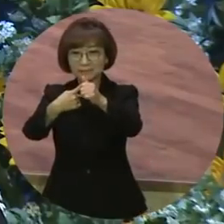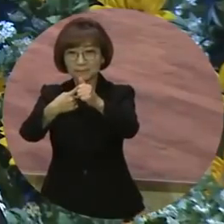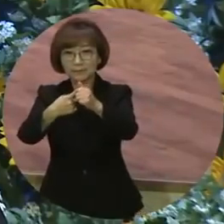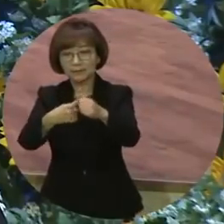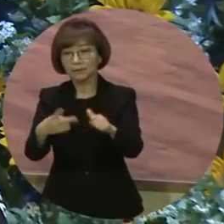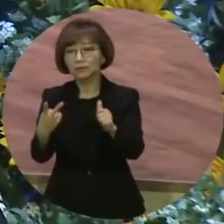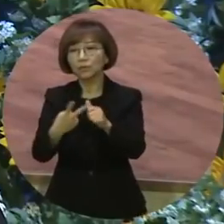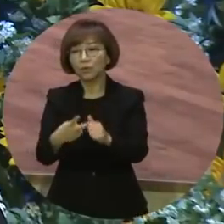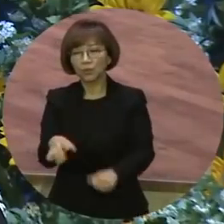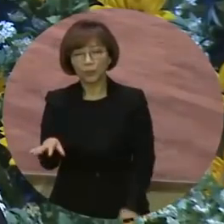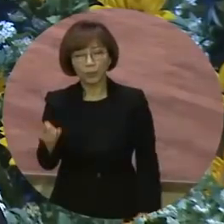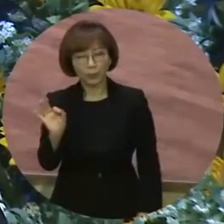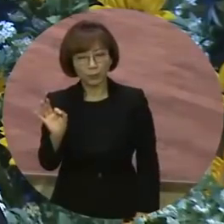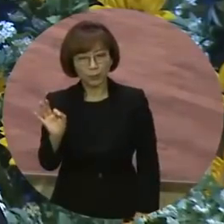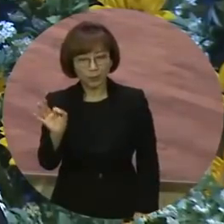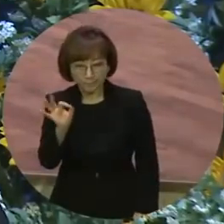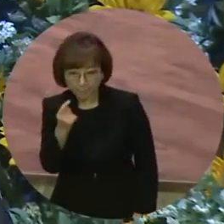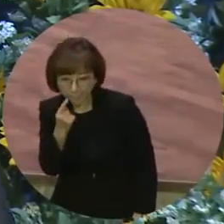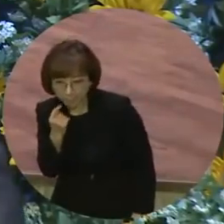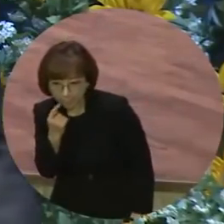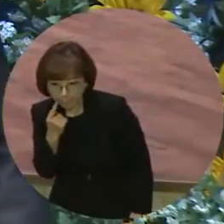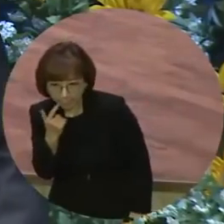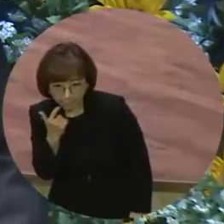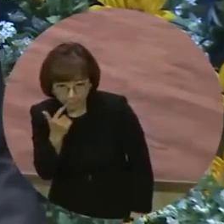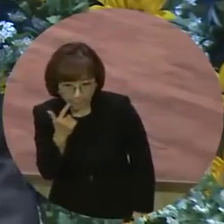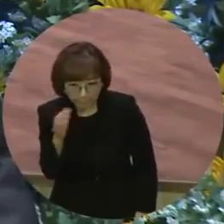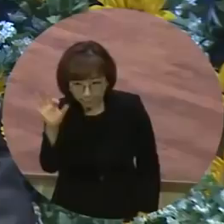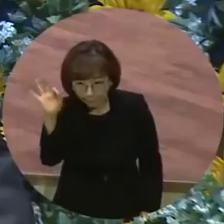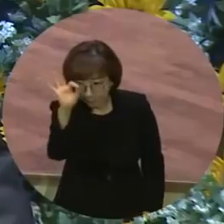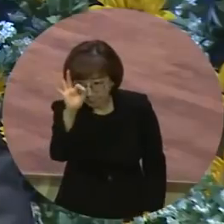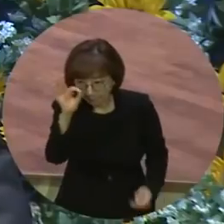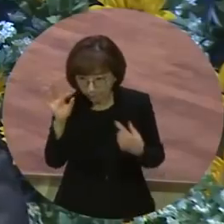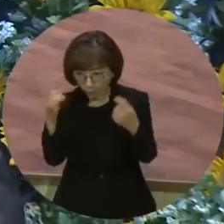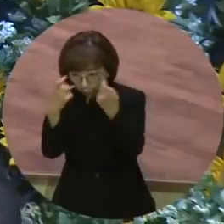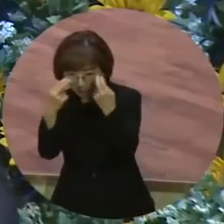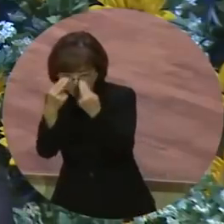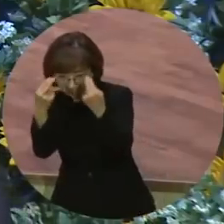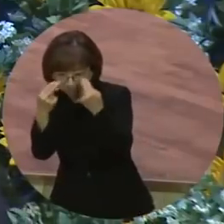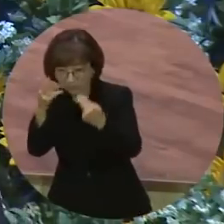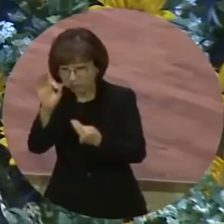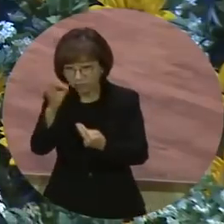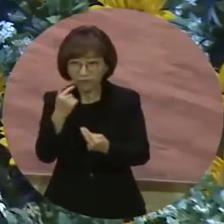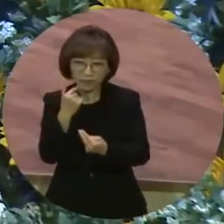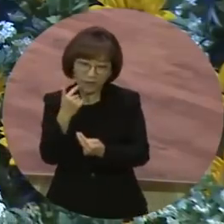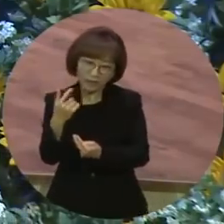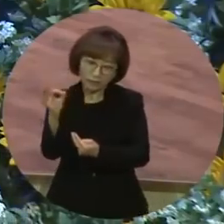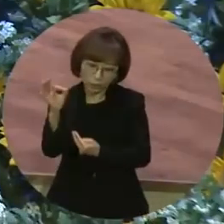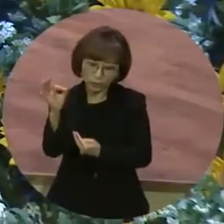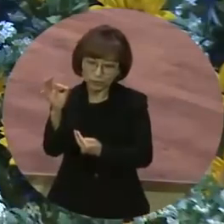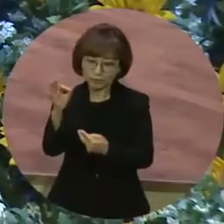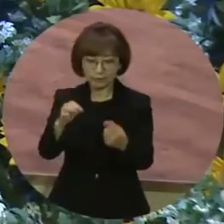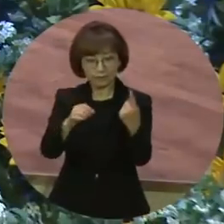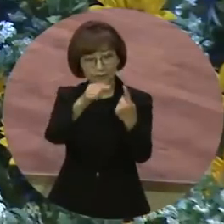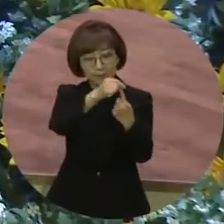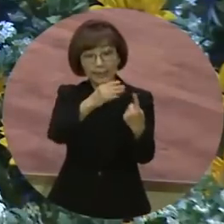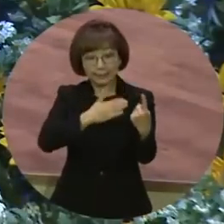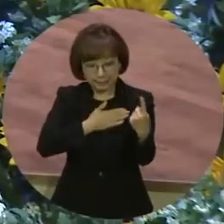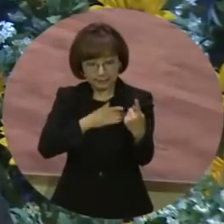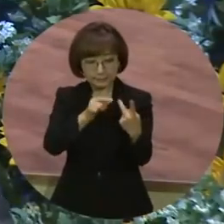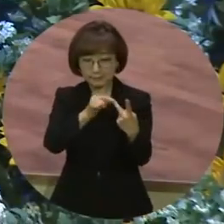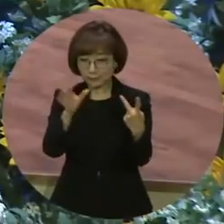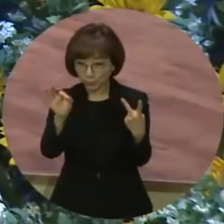모든 관심이 물질 중심. 모든 걸 다 돈을 인해서 다 전부 다 계산. 돈, 돈.